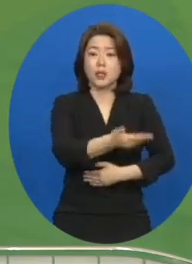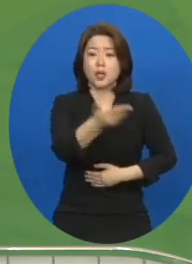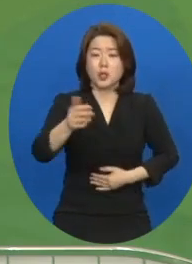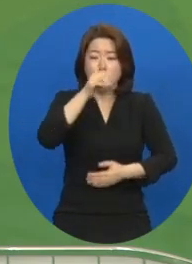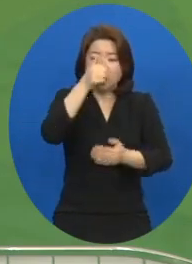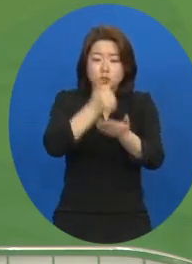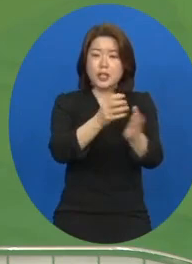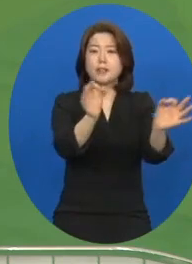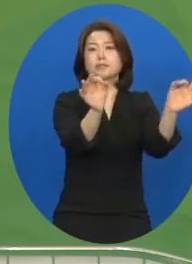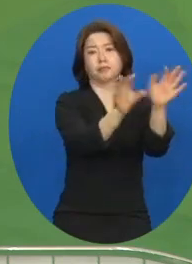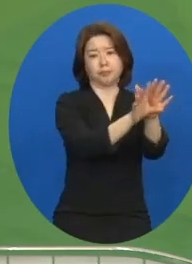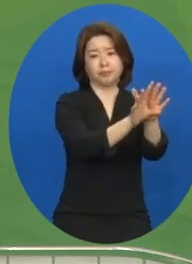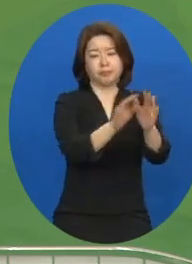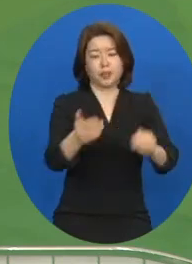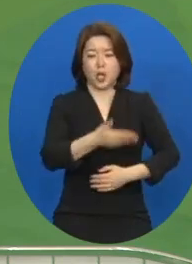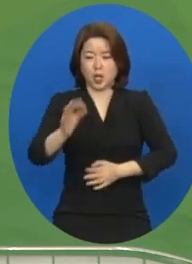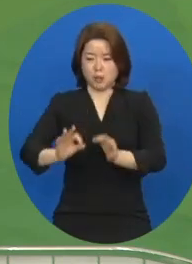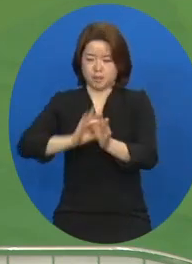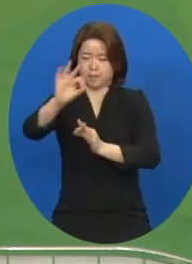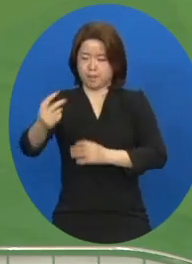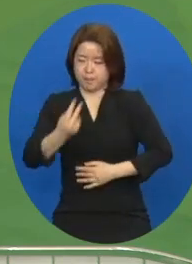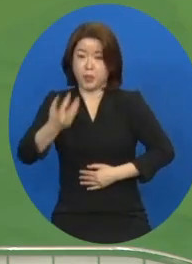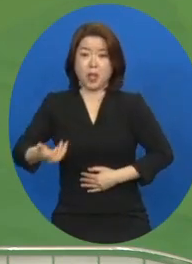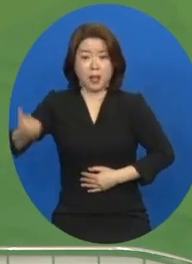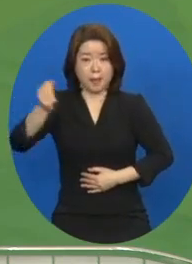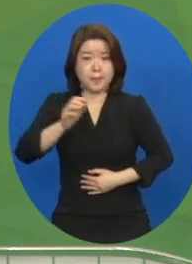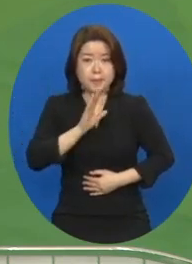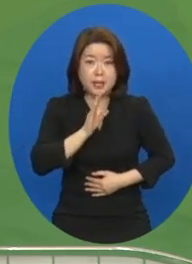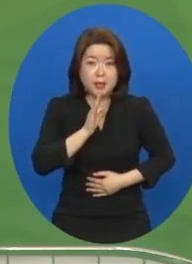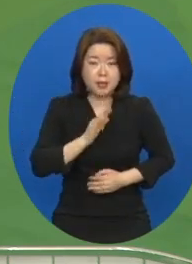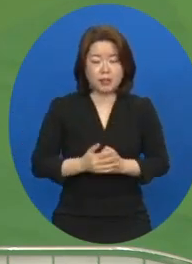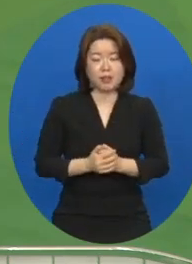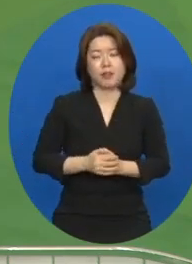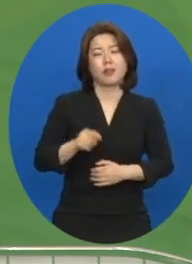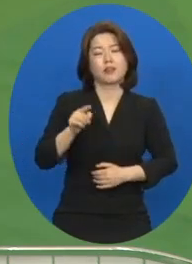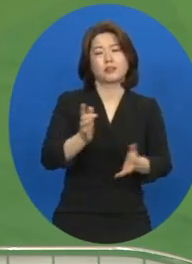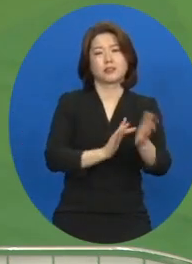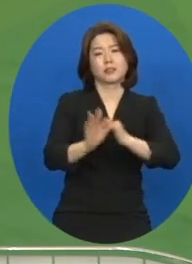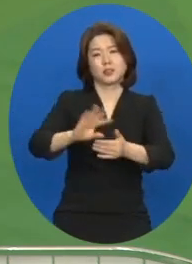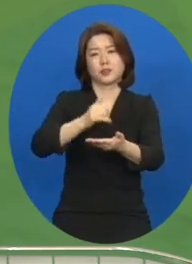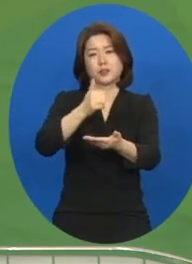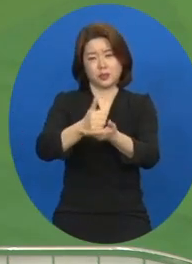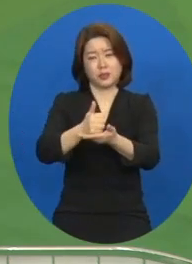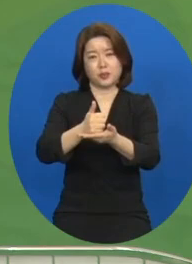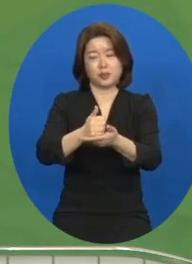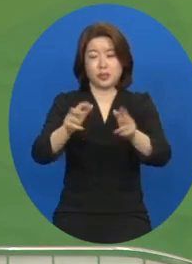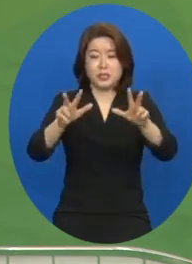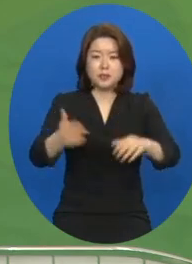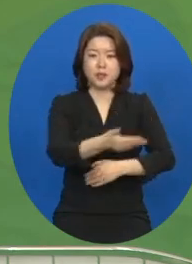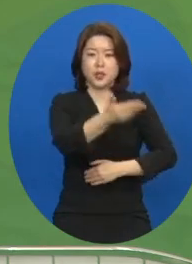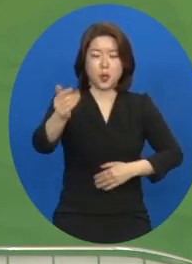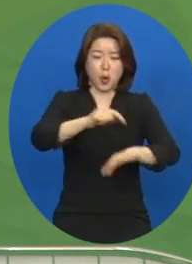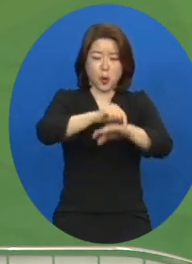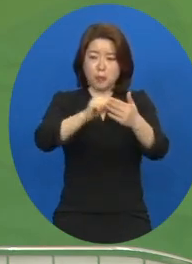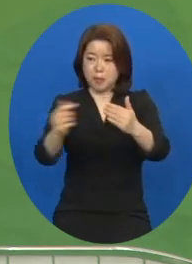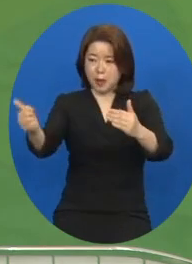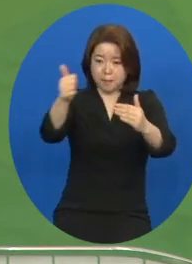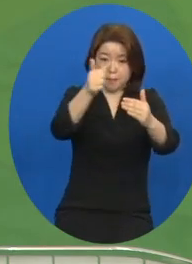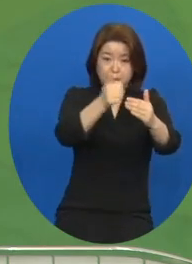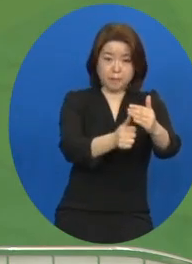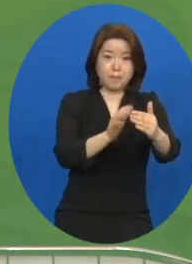사함받고 여러분이 영생을 얻었잖아요. 그 예수 그리스도께서 지금 여러분 마음에